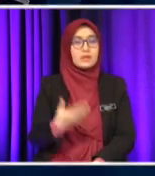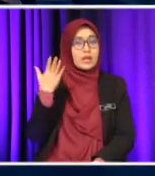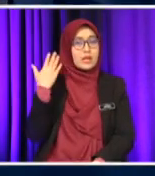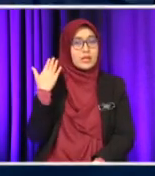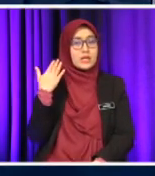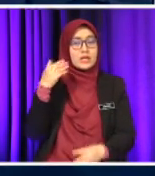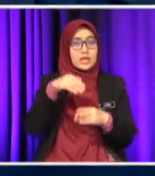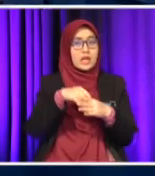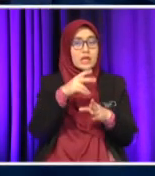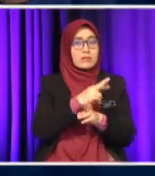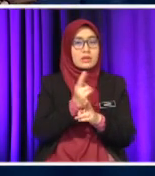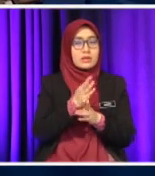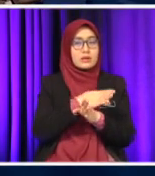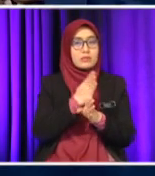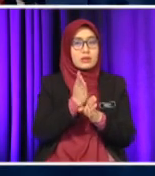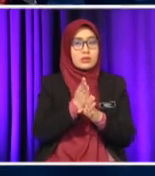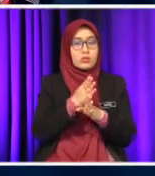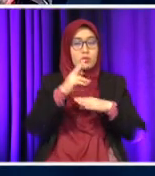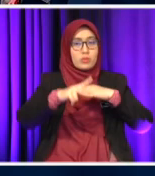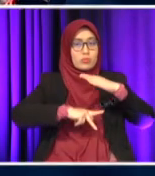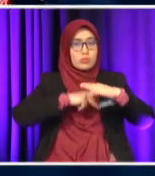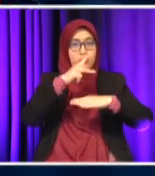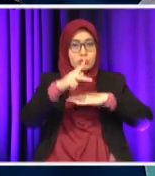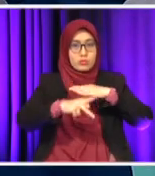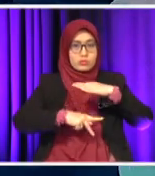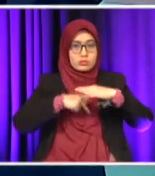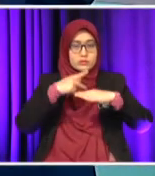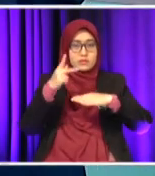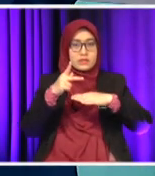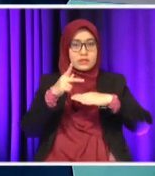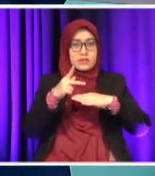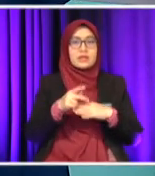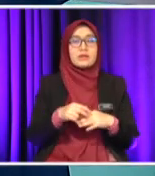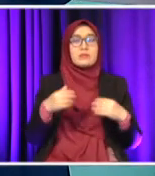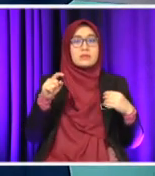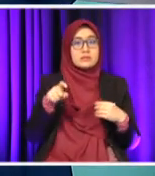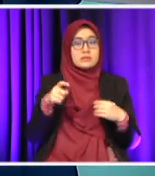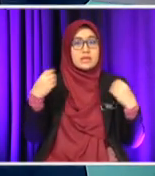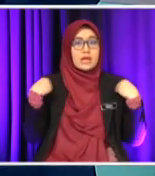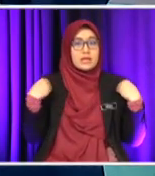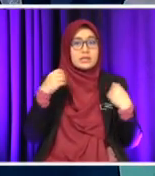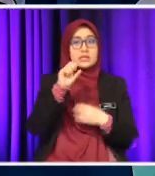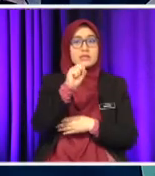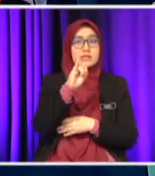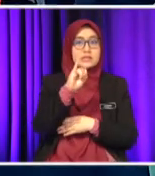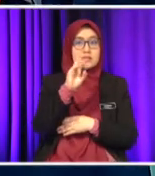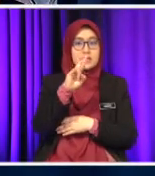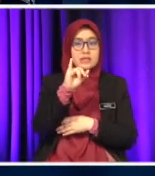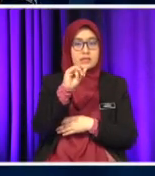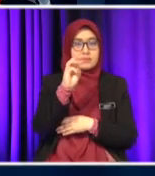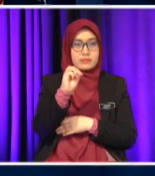tentang sirine jadi penting dalam mereka bentuk pembungkusan itu untuk kita meletakkan maklumat-maklumat